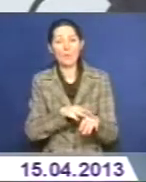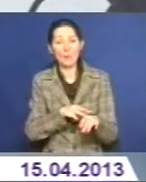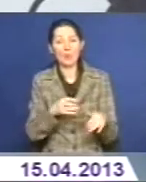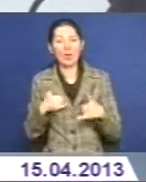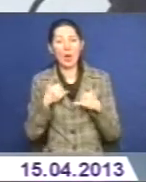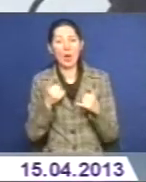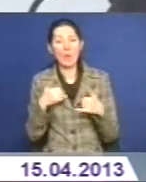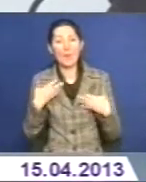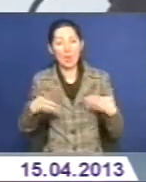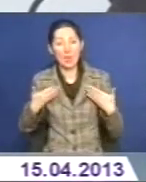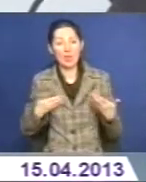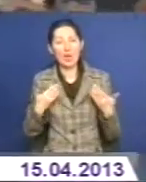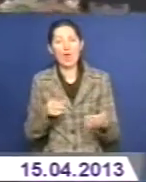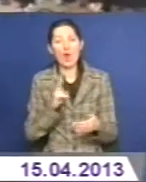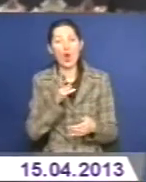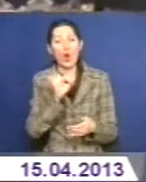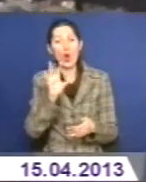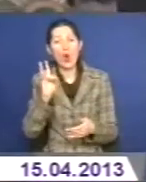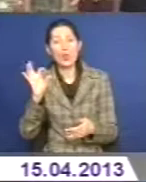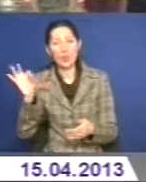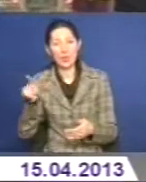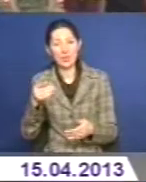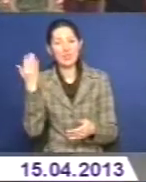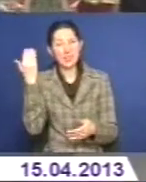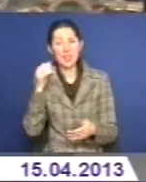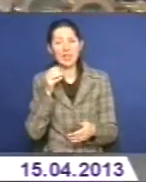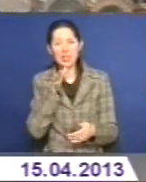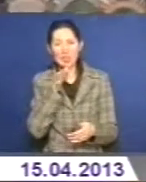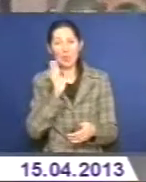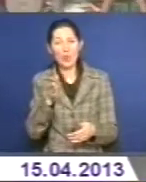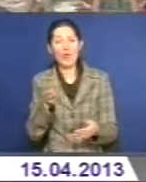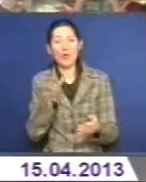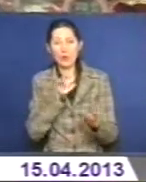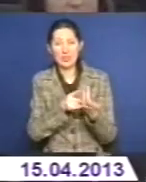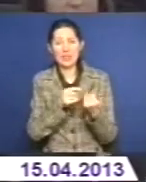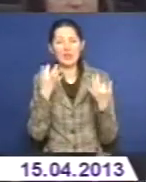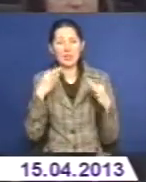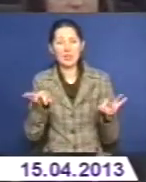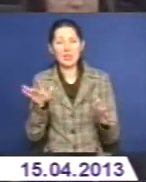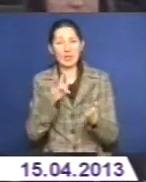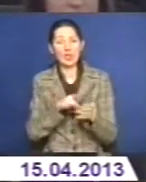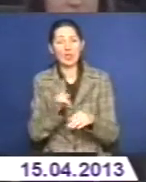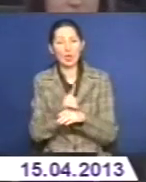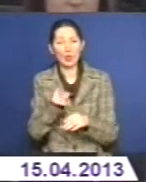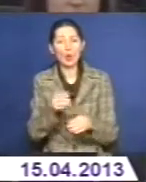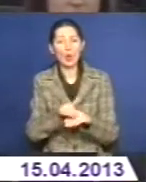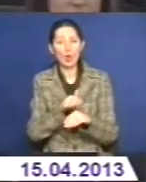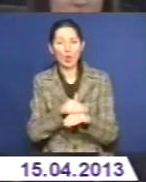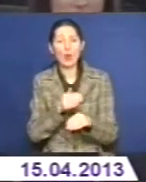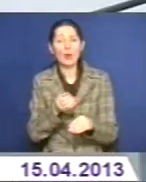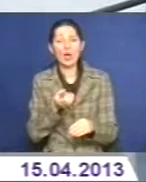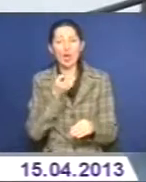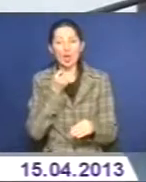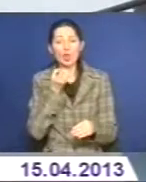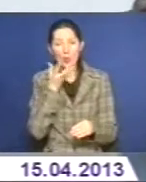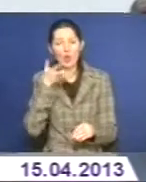Вітчизняної Микола Федорович Коннов. У ті далекі часи він був у числі визволителів міста Тернополя, тому добре розуміє ціну життя та свободи.